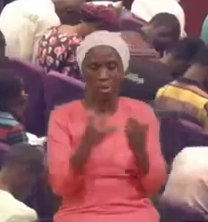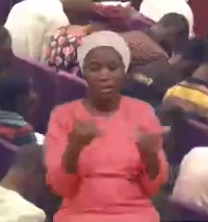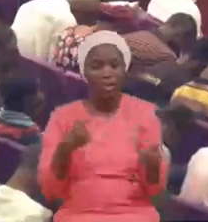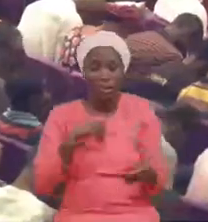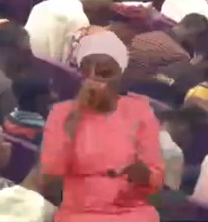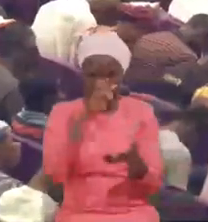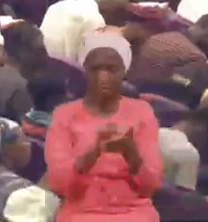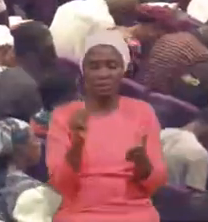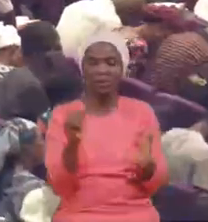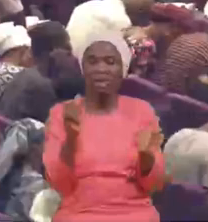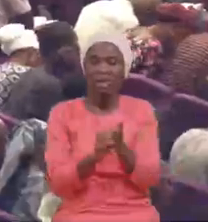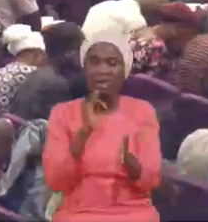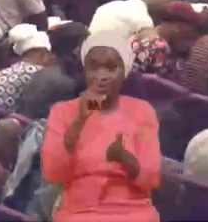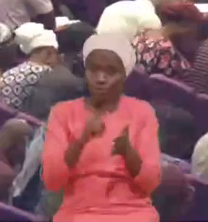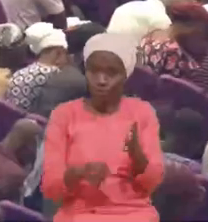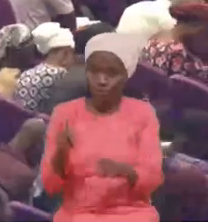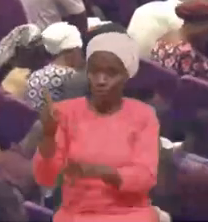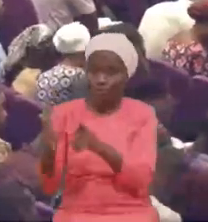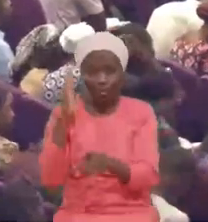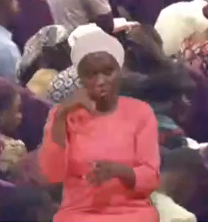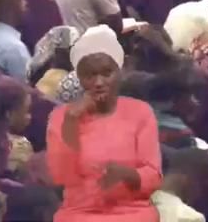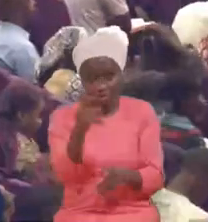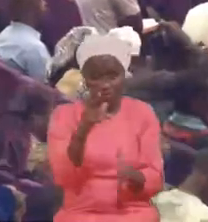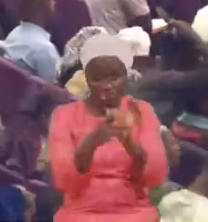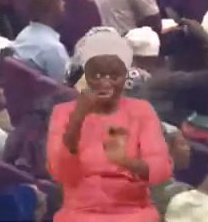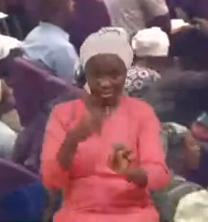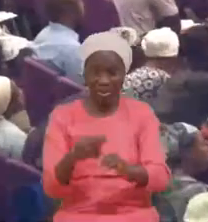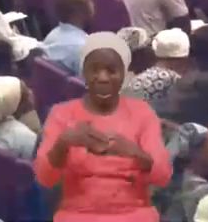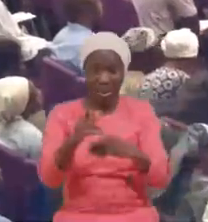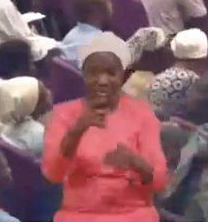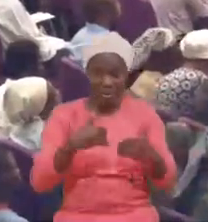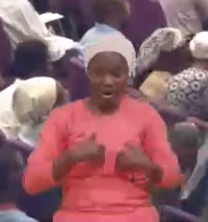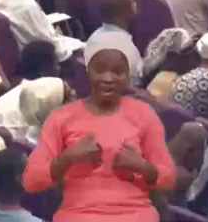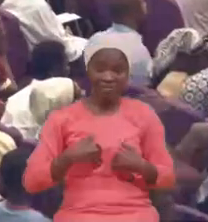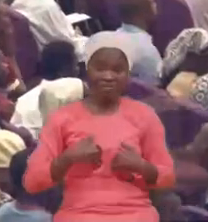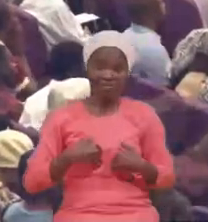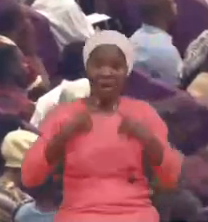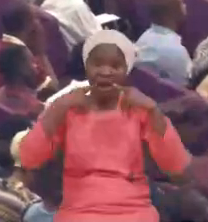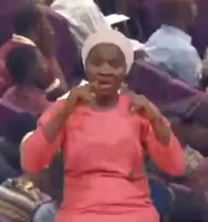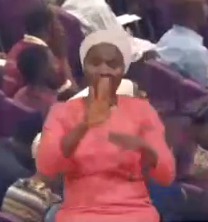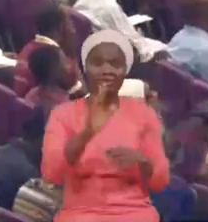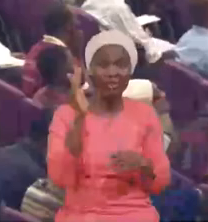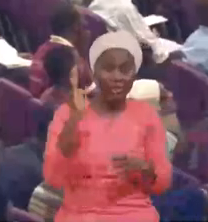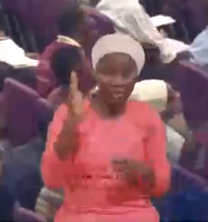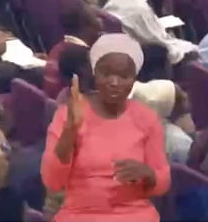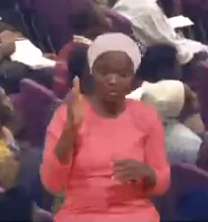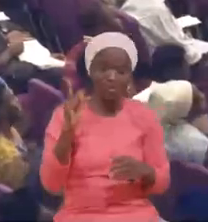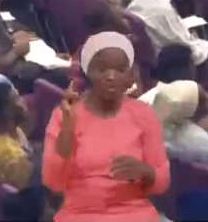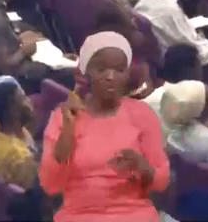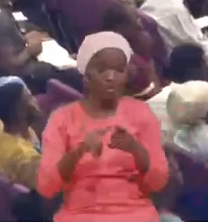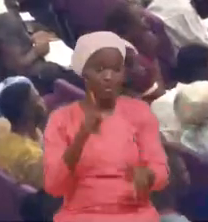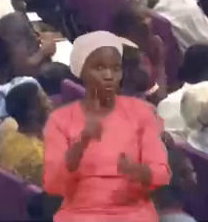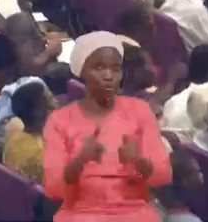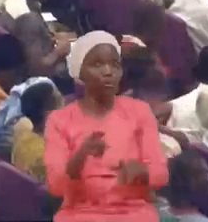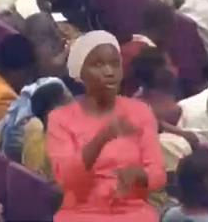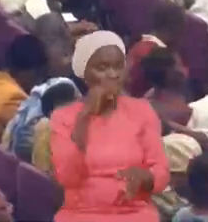que tu as dit que nous croyons. » C'est ce qu'ils diront après votre témoignage. Après votre déclaration, c'est ce qu'ils